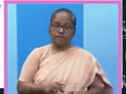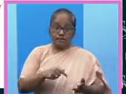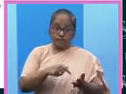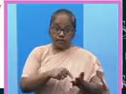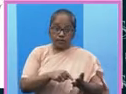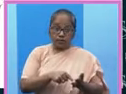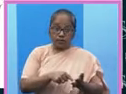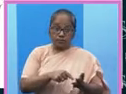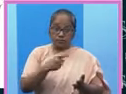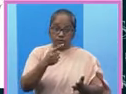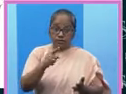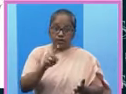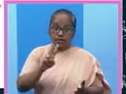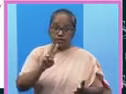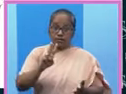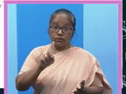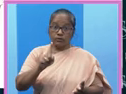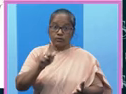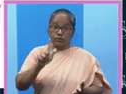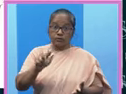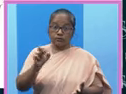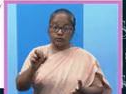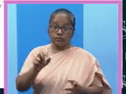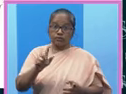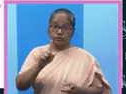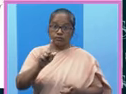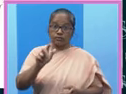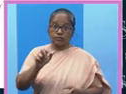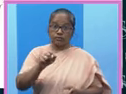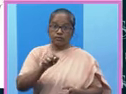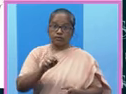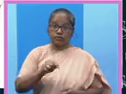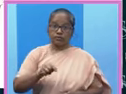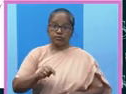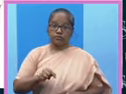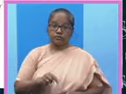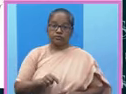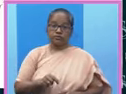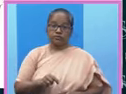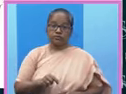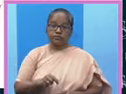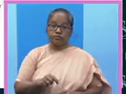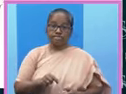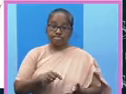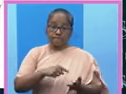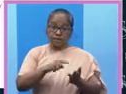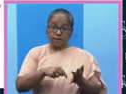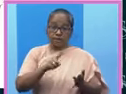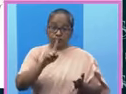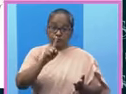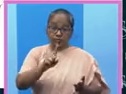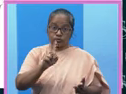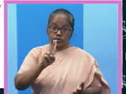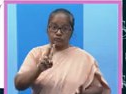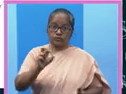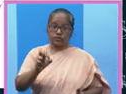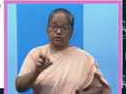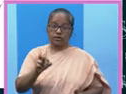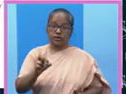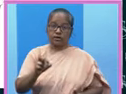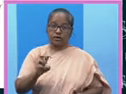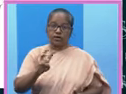மையக்கோணம் 180 என இருந்தது என்றால் அதனுடைய பரப்பளவு 360 180 இன்ட்டு பை ஆர் ஸ்கொயர். மையக்கோணம் 120